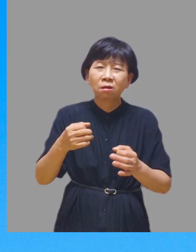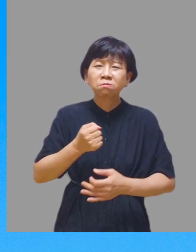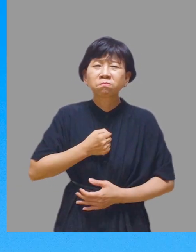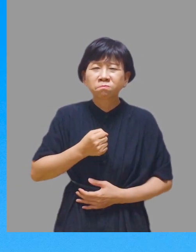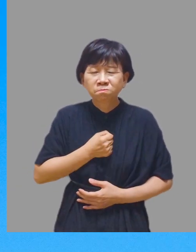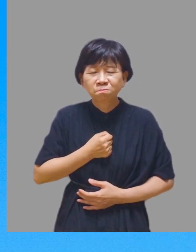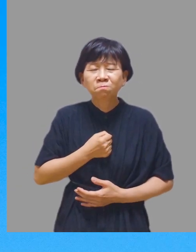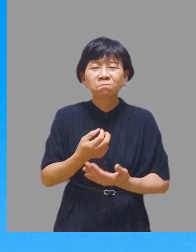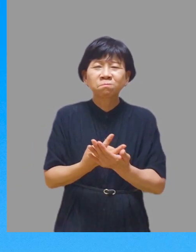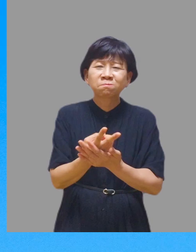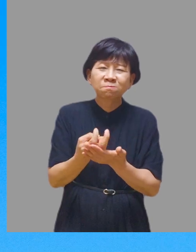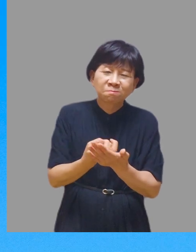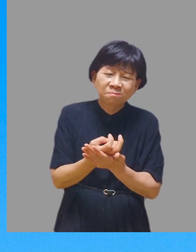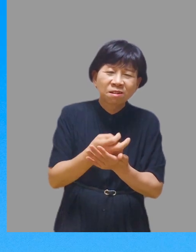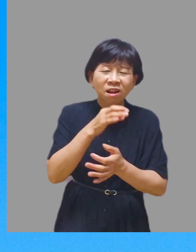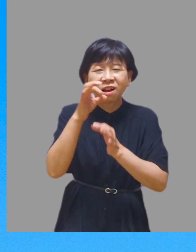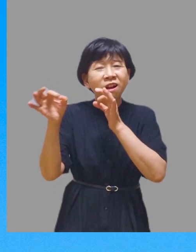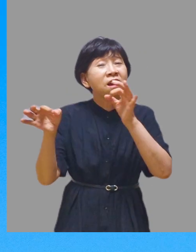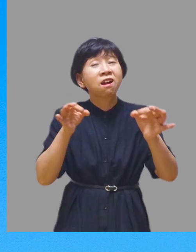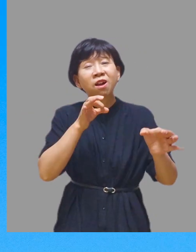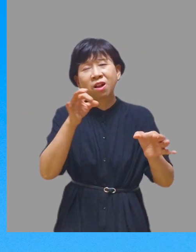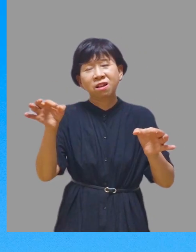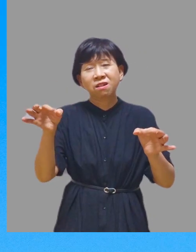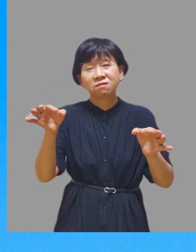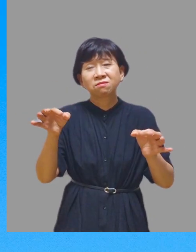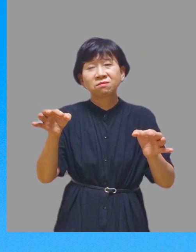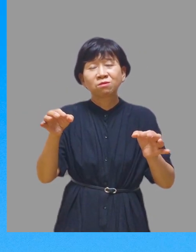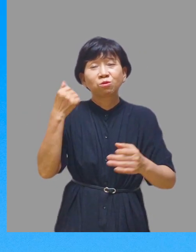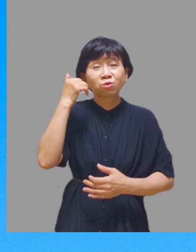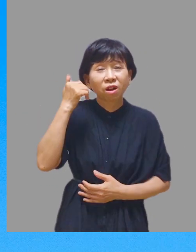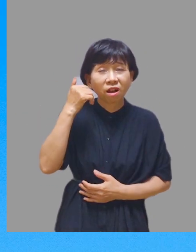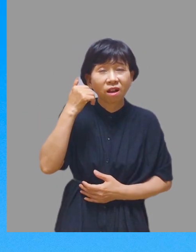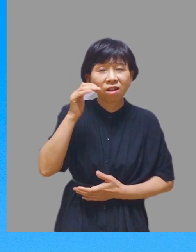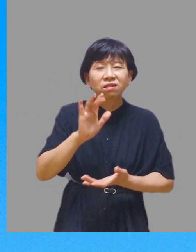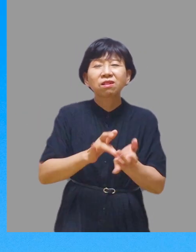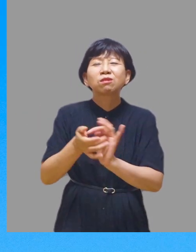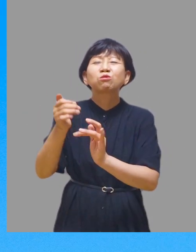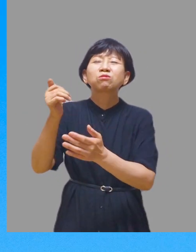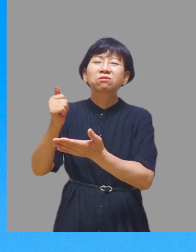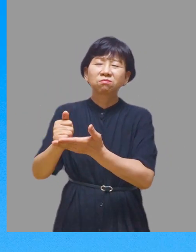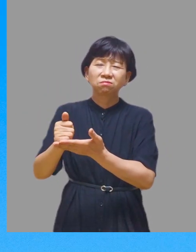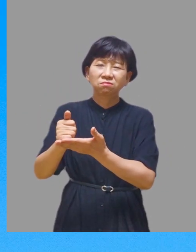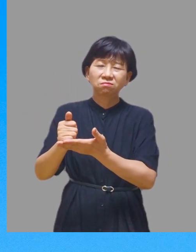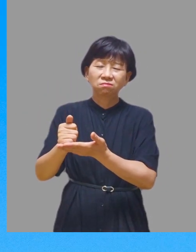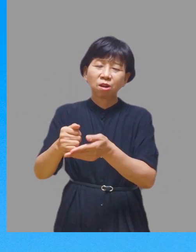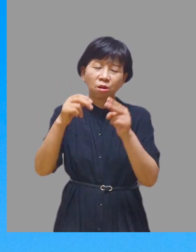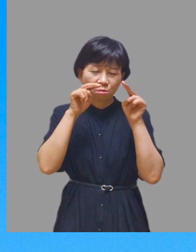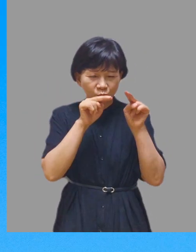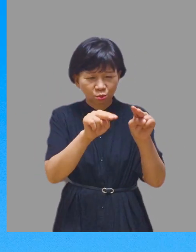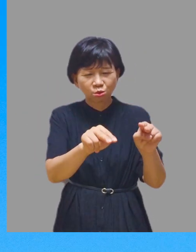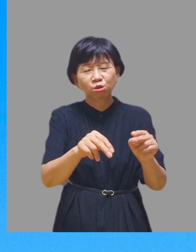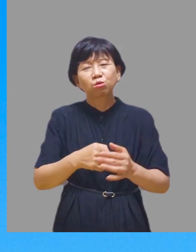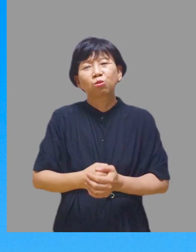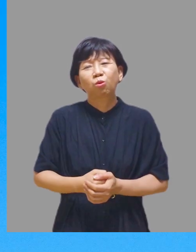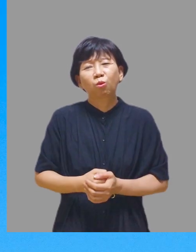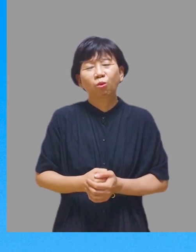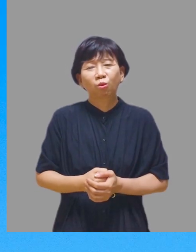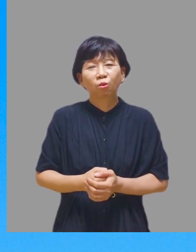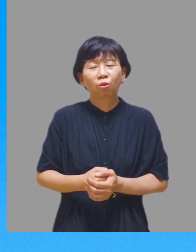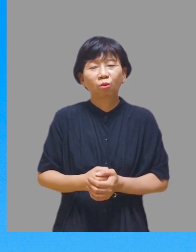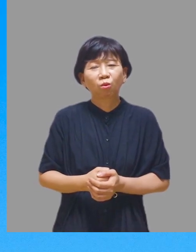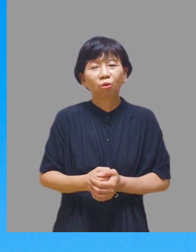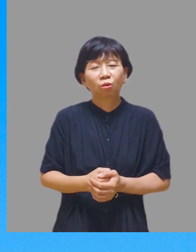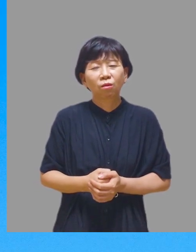통곡하다. 예루살렘의 영적인 현실을 보고 누가 보셨을까요? 예수님이 보시고 그 땅을